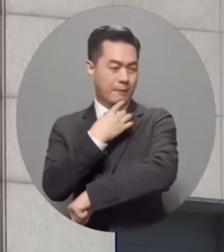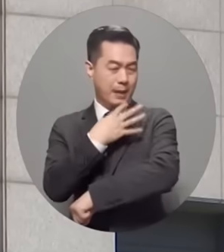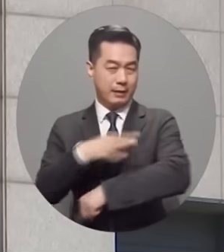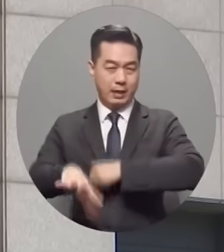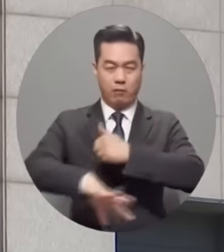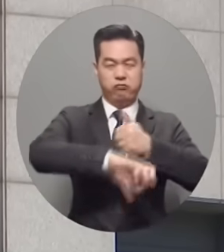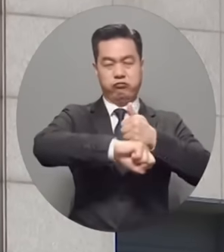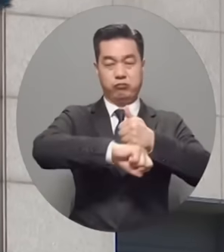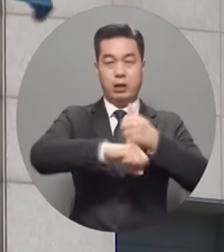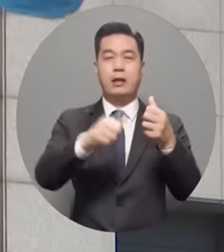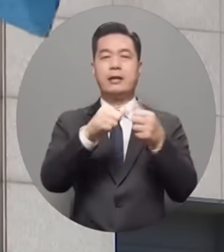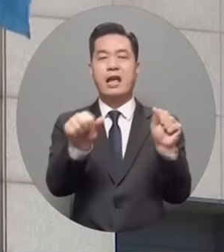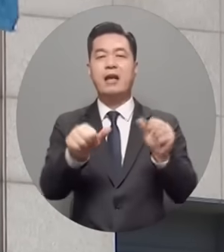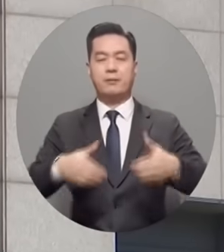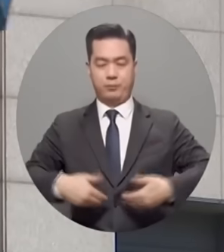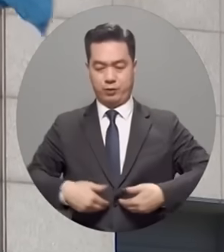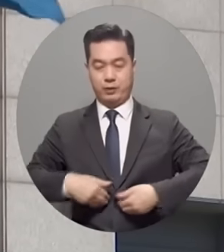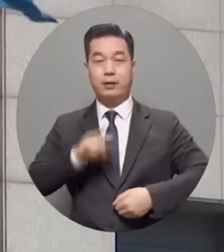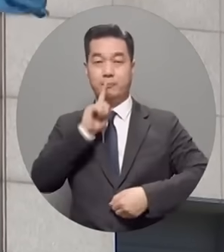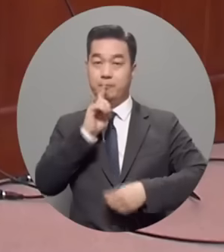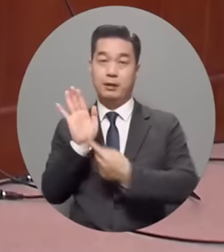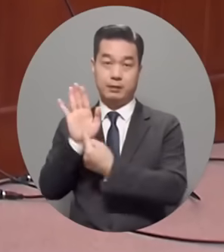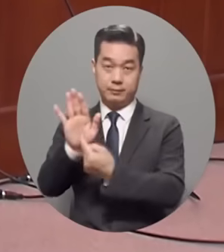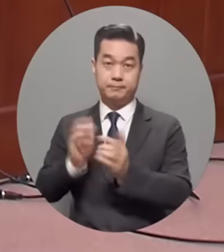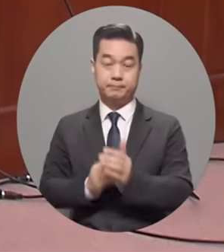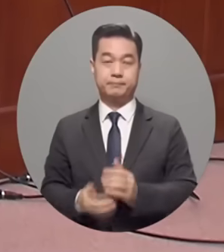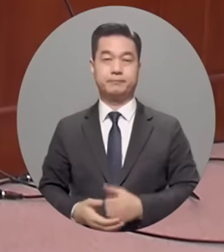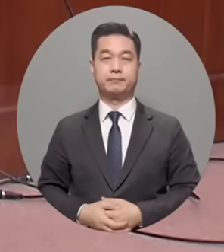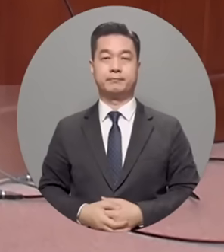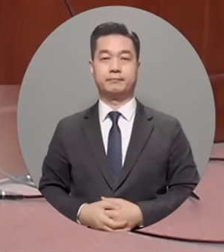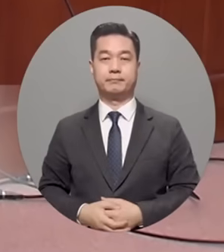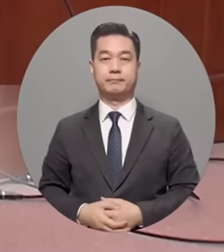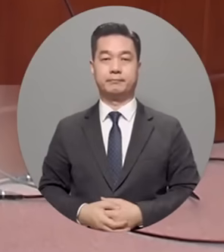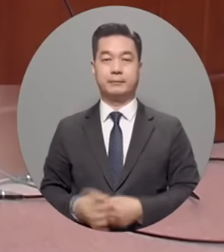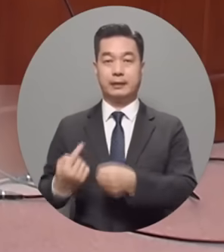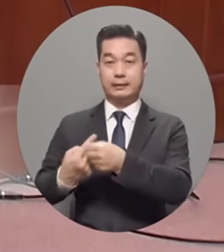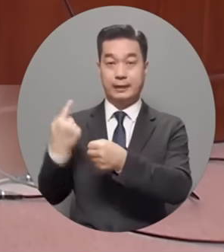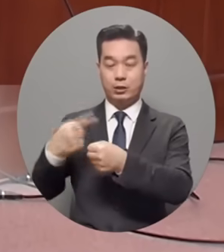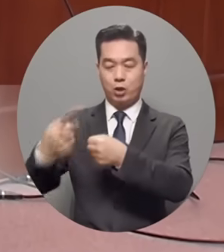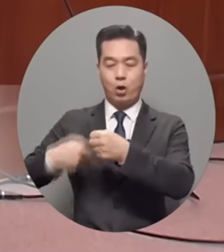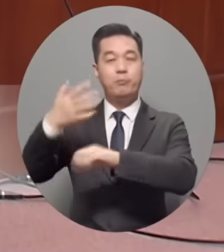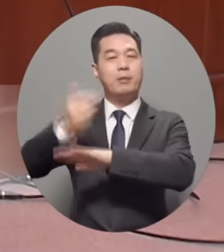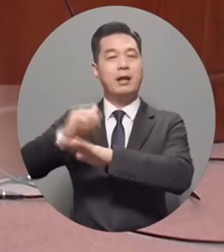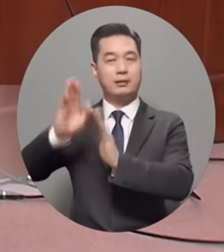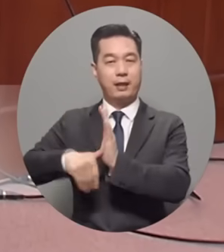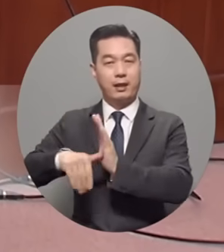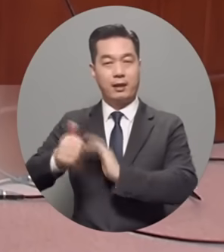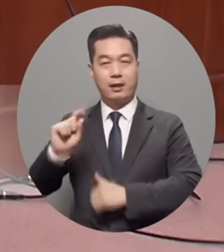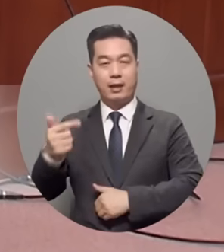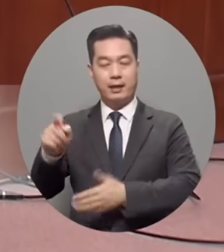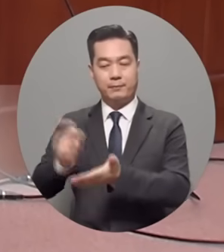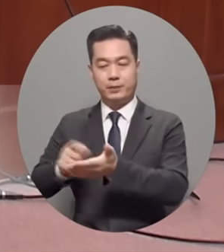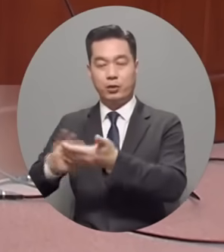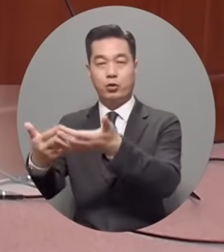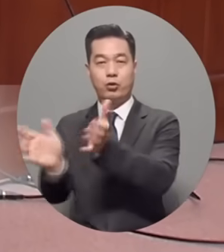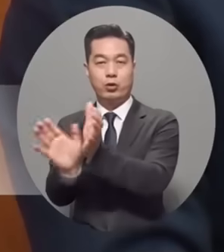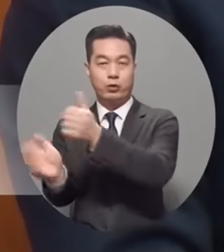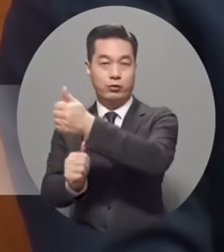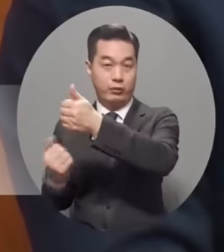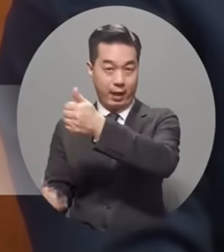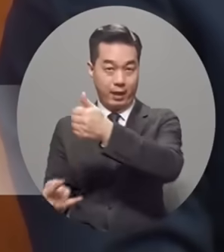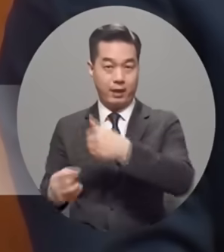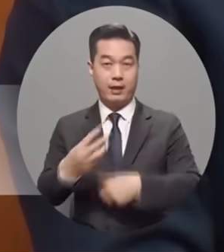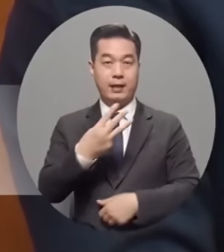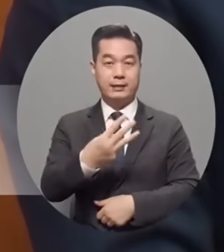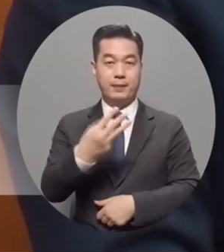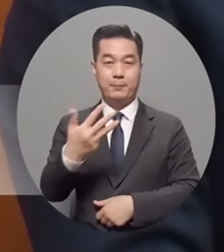한다는 의미라고 대통령실은 밝혔습니다. 지난 연말 출범한 국민의힘 한동훈 비대위가 386 운동권